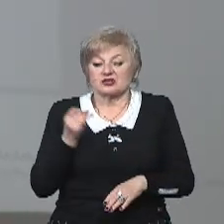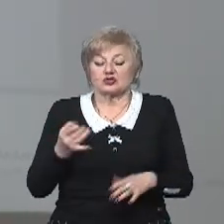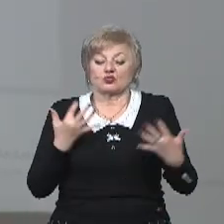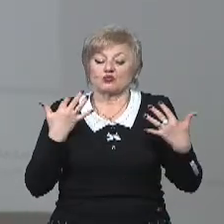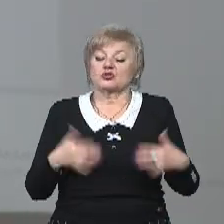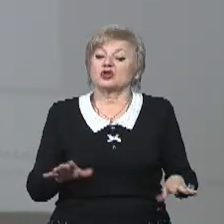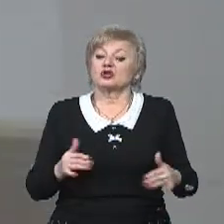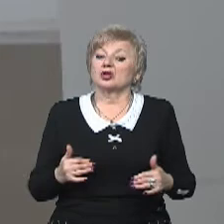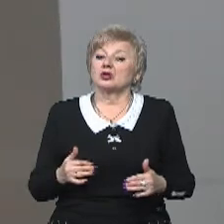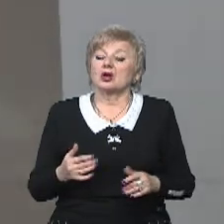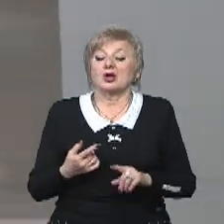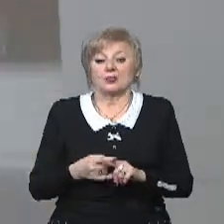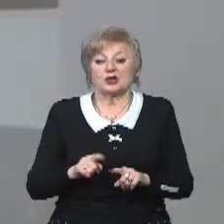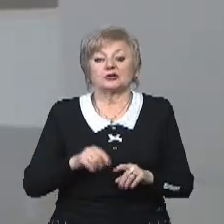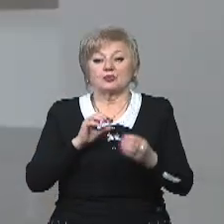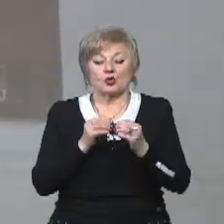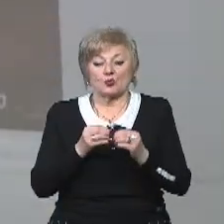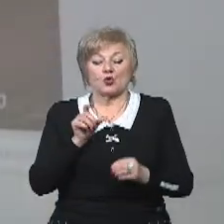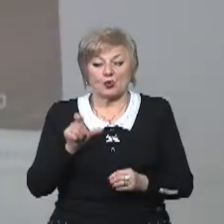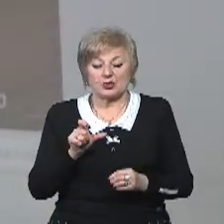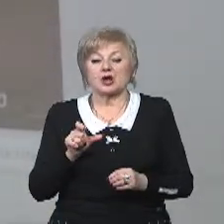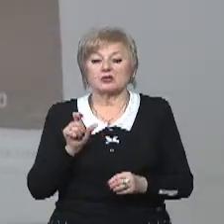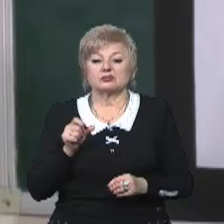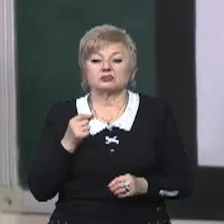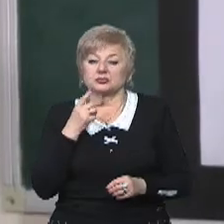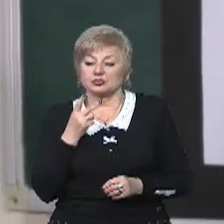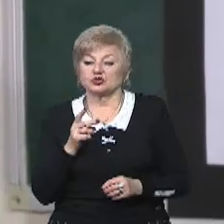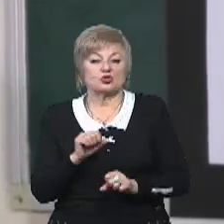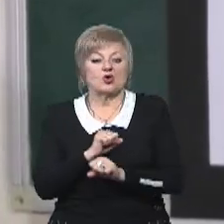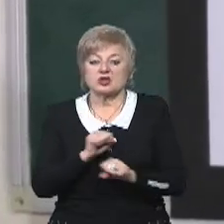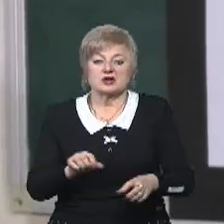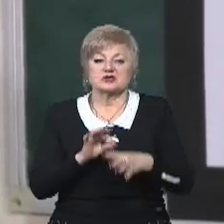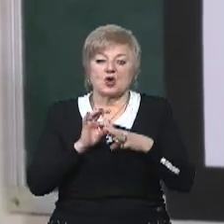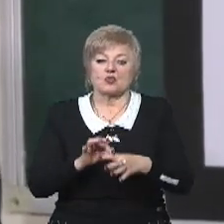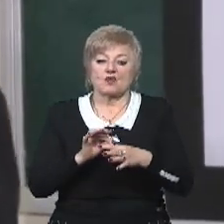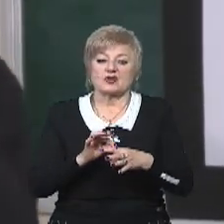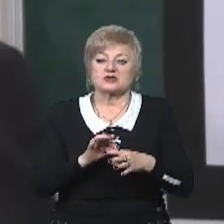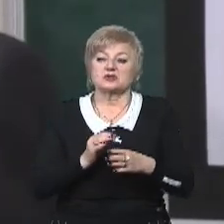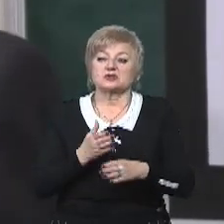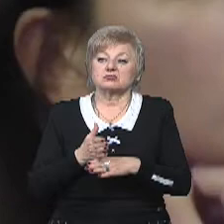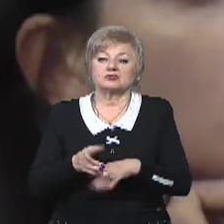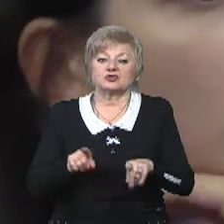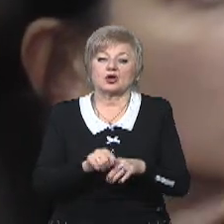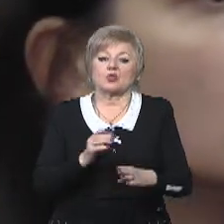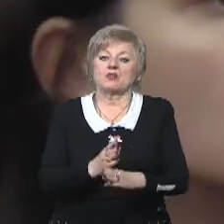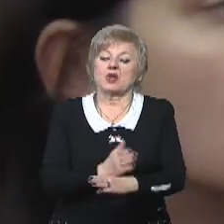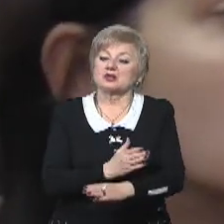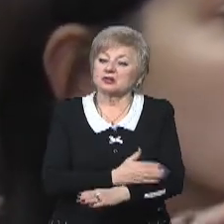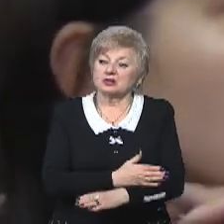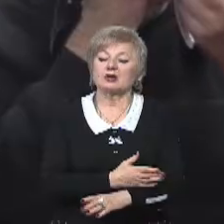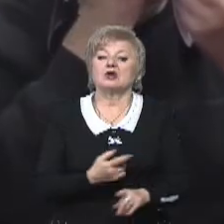втрачено. З огляду на цю проблему, археологи вирішили, що більше не можна проводити експедицію у такому повільному темпі. Тому